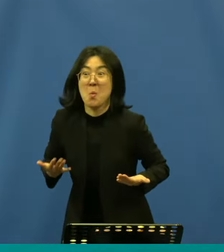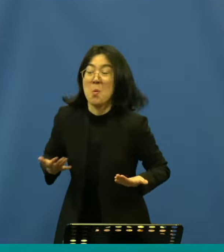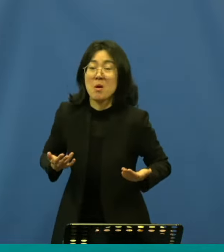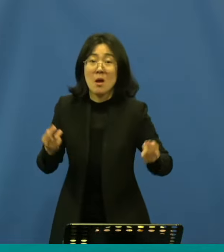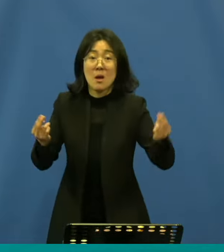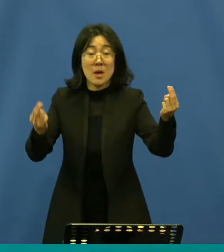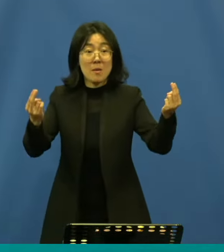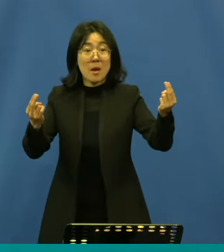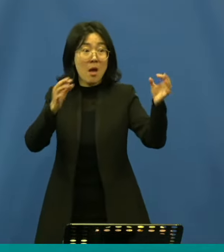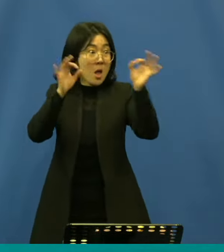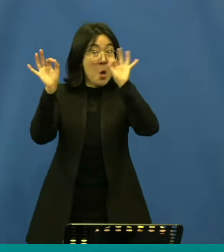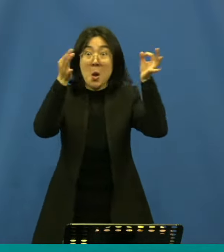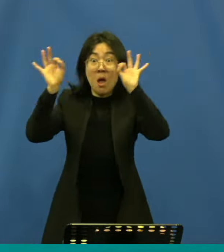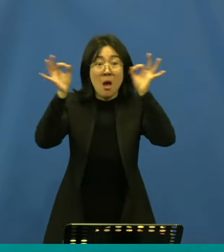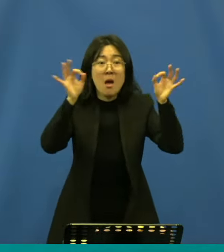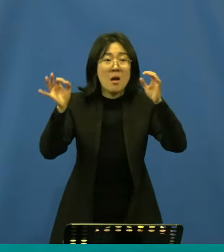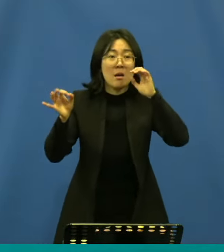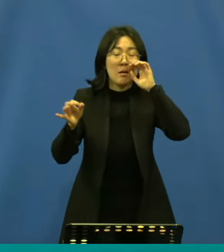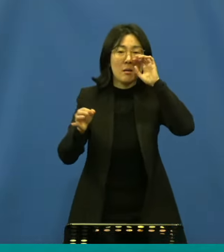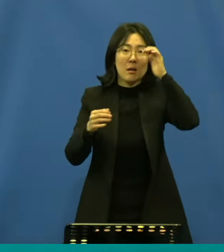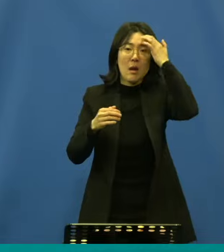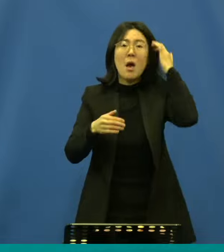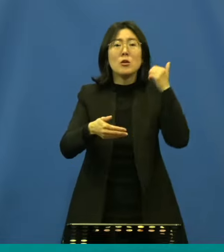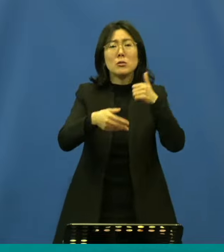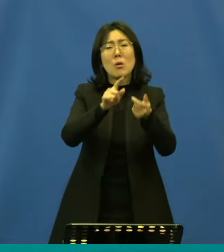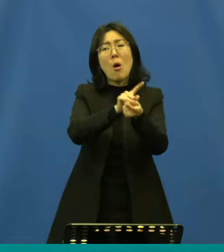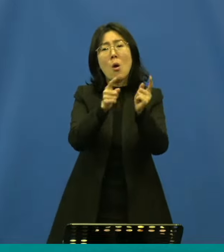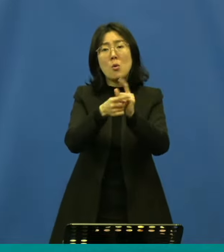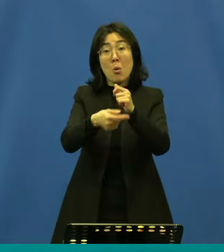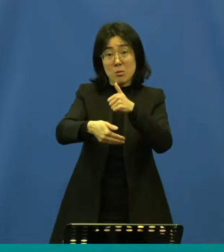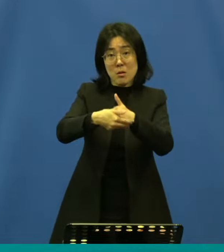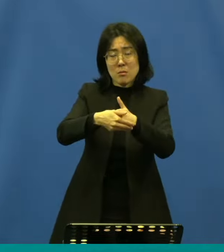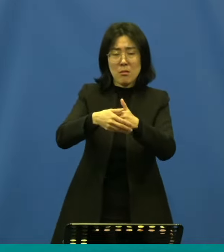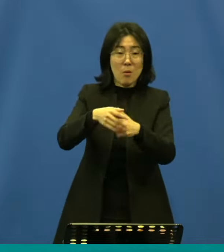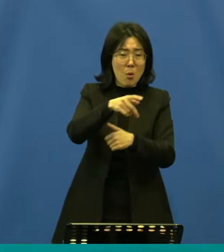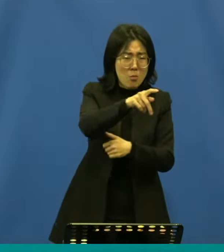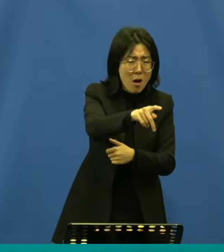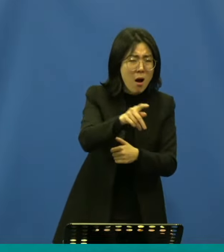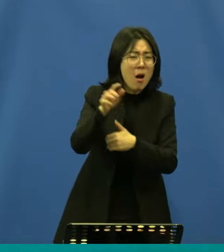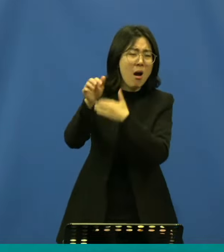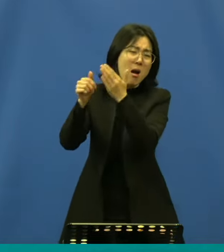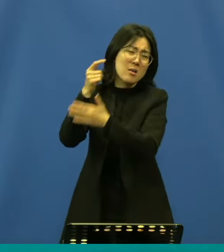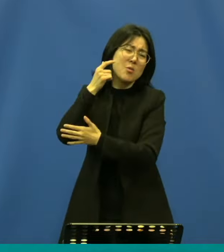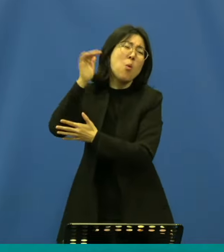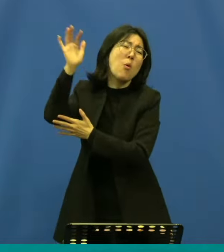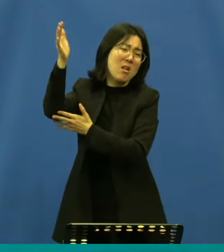거죠. 서로 격려해 줘야 될 상인데, 모두가 하나님의 나라의 동력자인데,